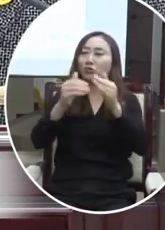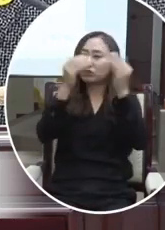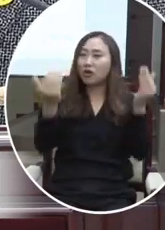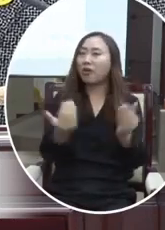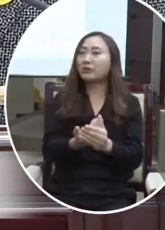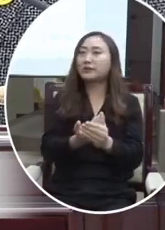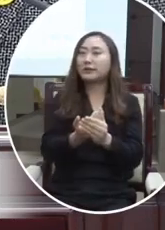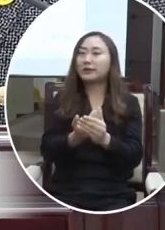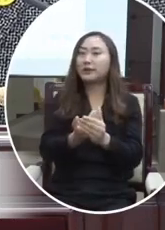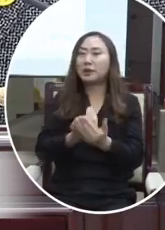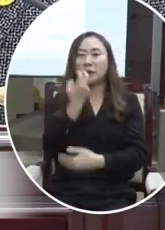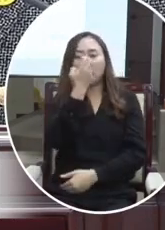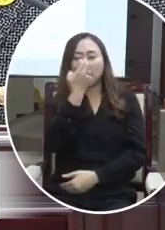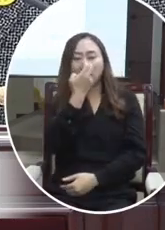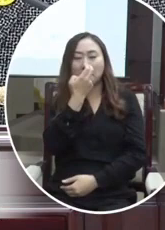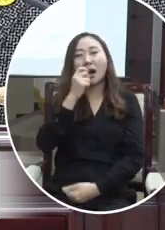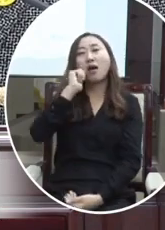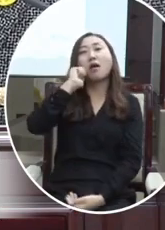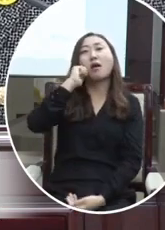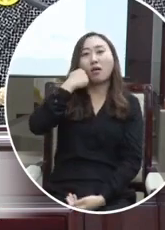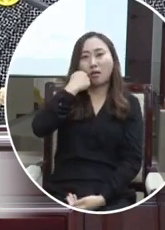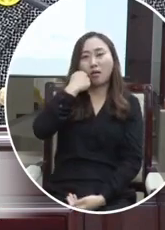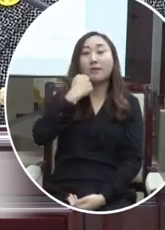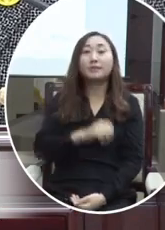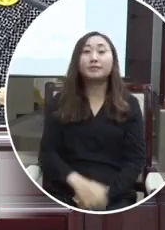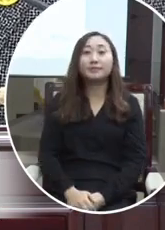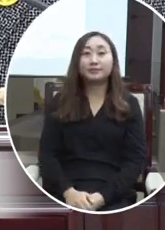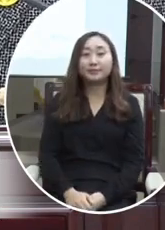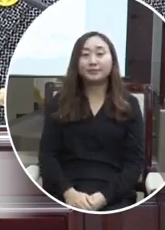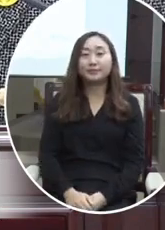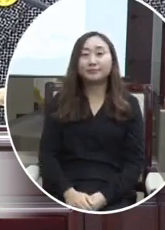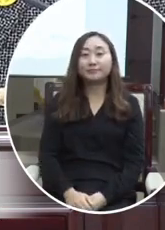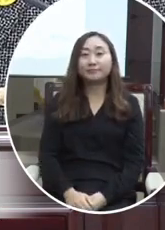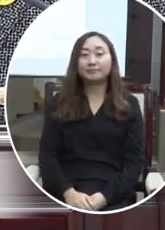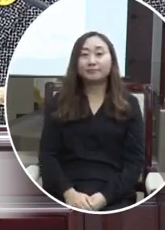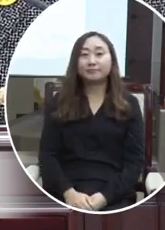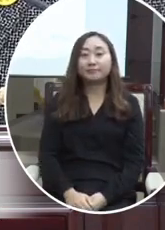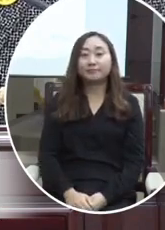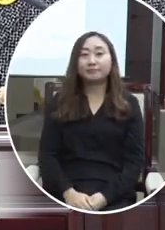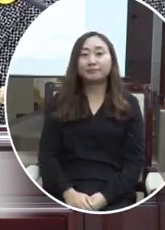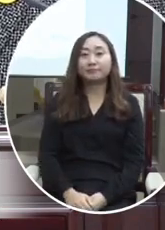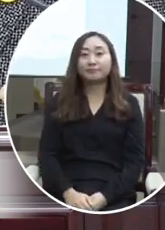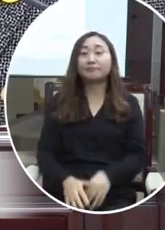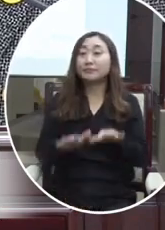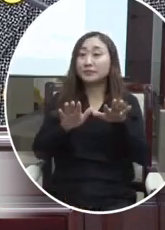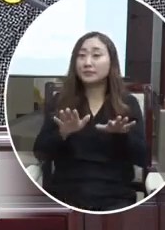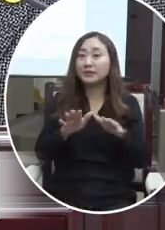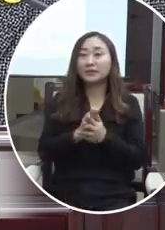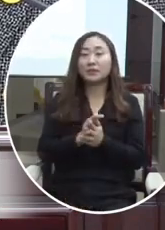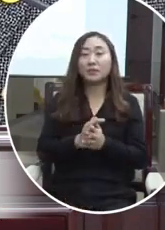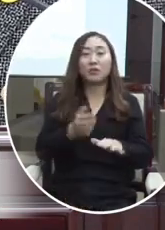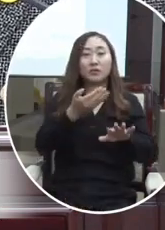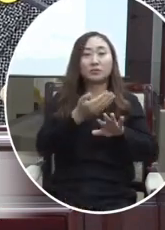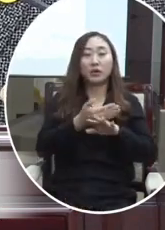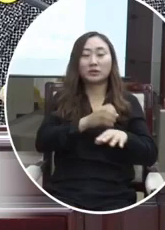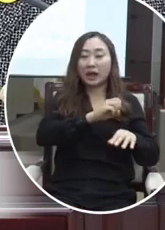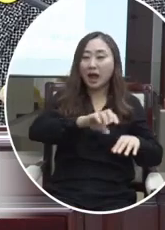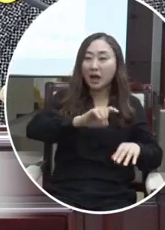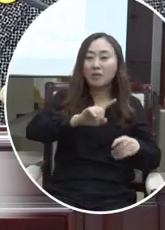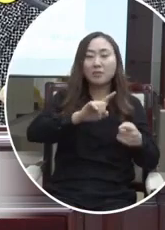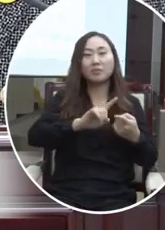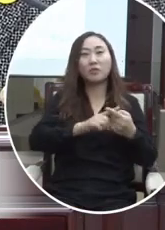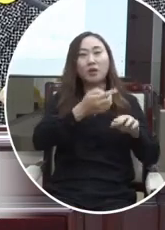노원구 전체의 탄소중립 컨트롤타워가 되기는 현실적으로 어렵다고 생각합니다. 여전히